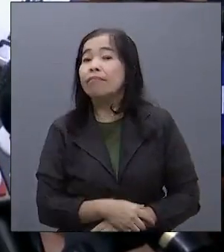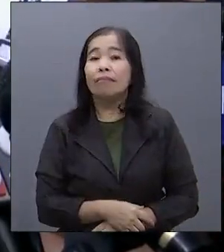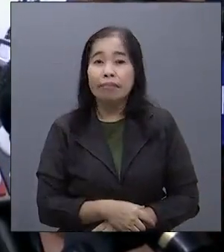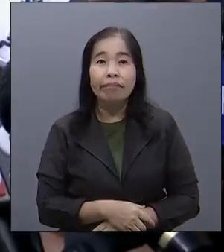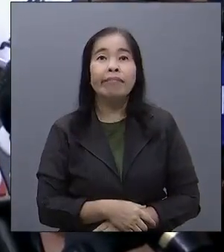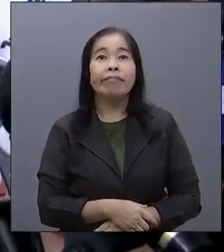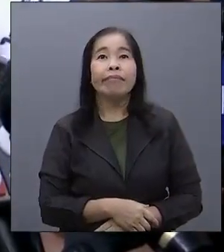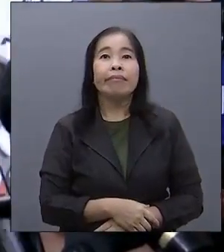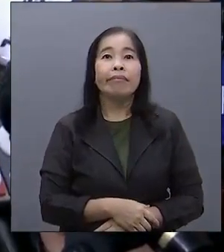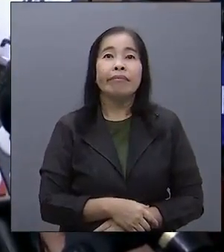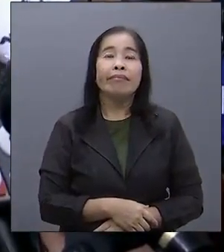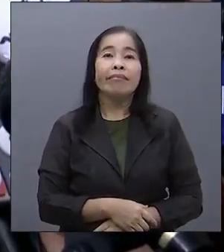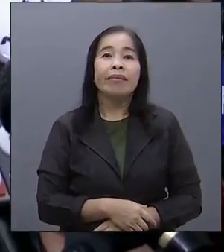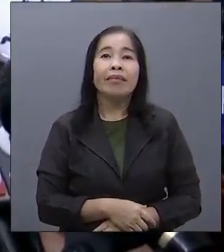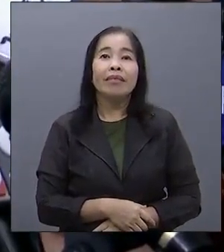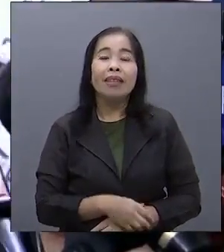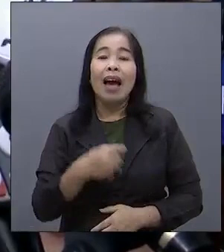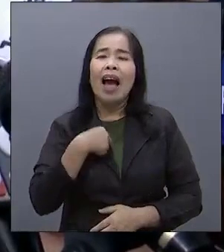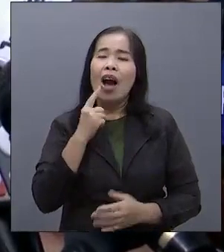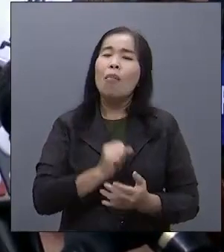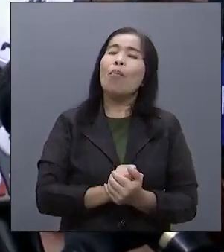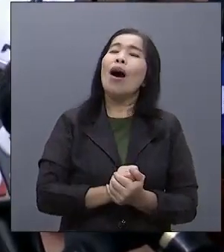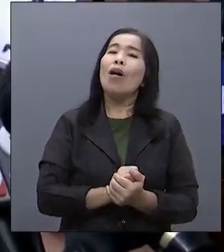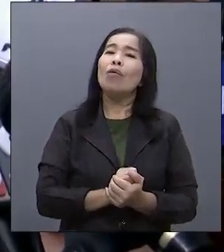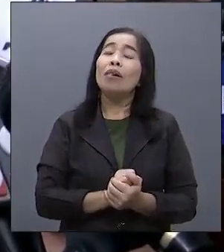าลกับใครสวไม่ก้าวไกลทำไมกำหนดเงื่อนไขในการ